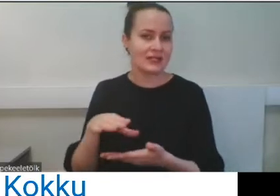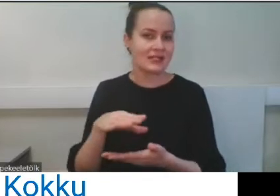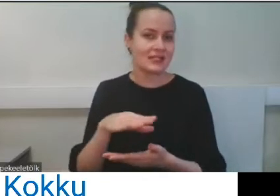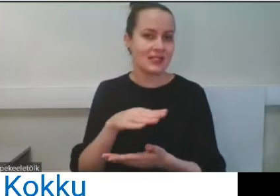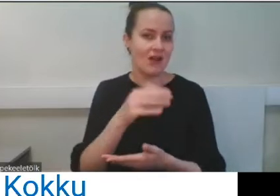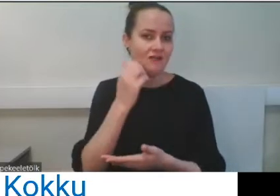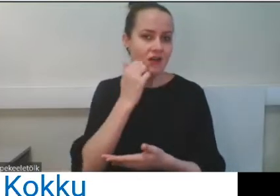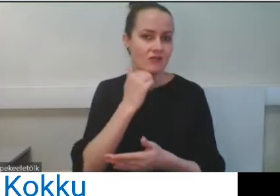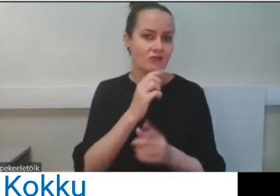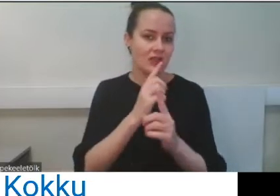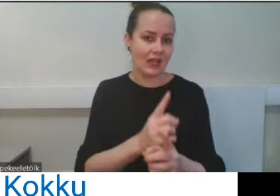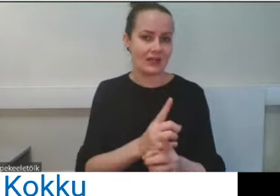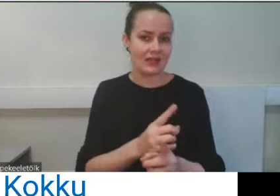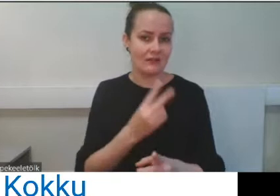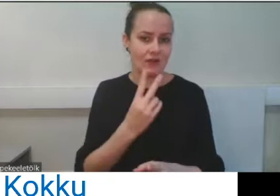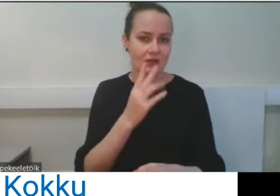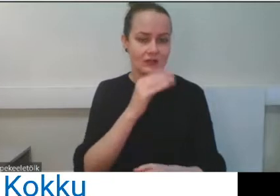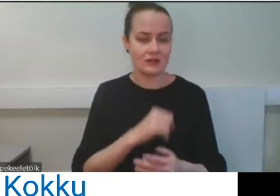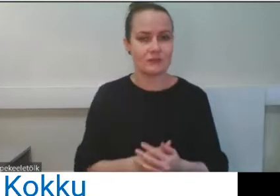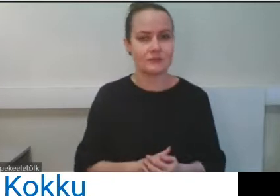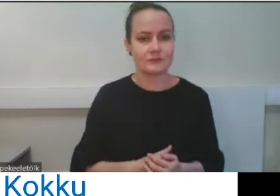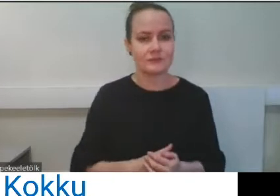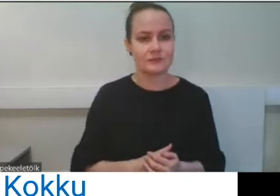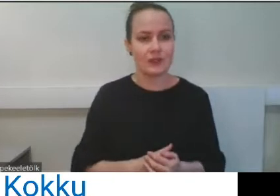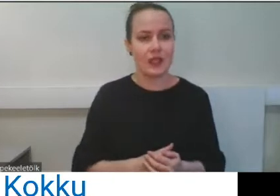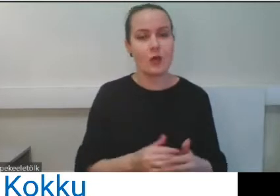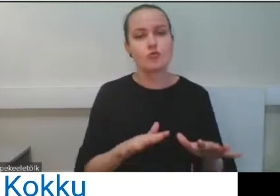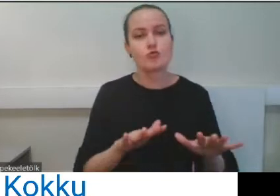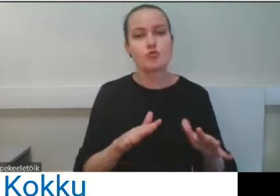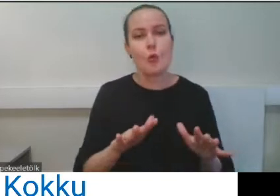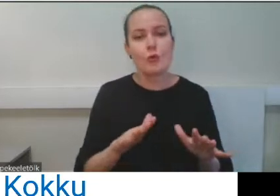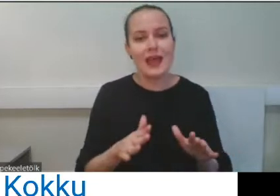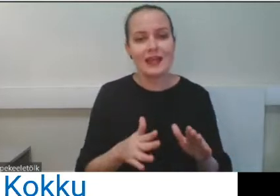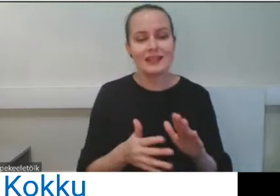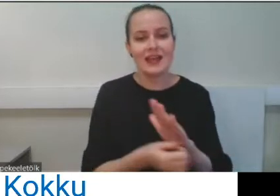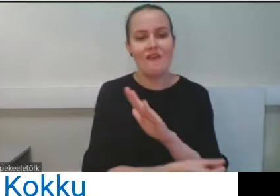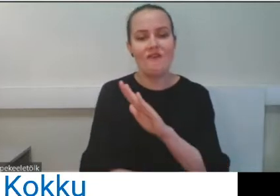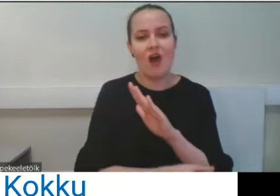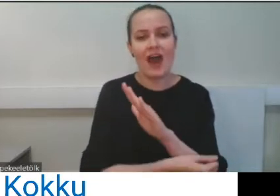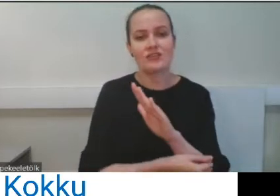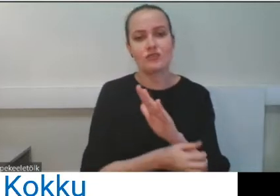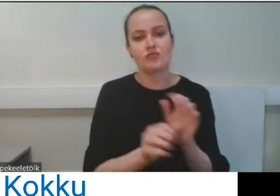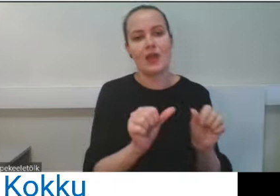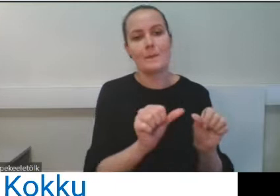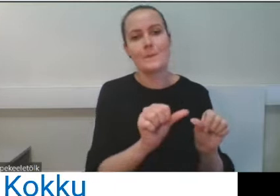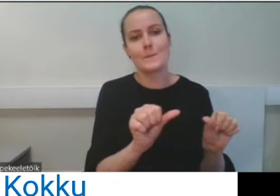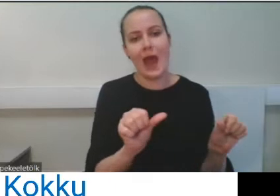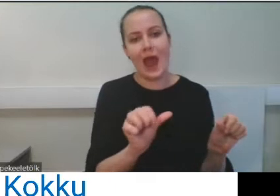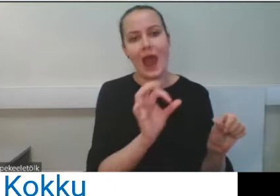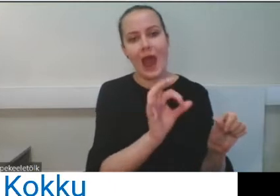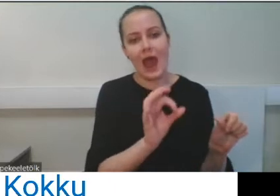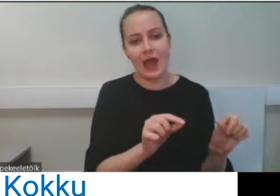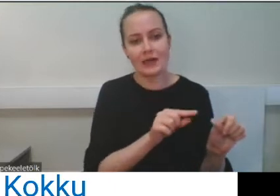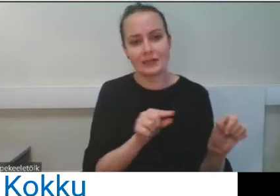saa, et siis loetakse, et ta on materiaalselt ilmajäetud. Ja samuti saab vaadata seda,